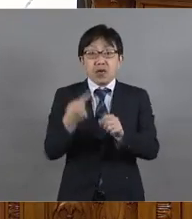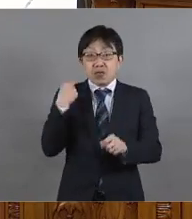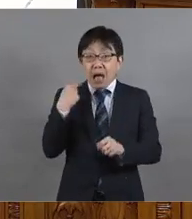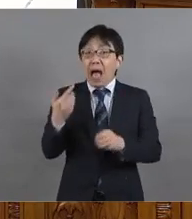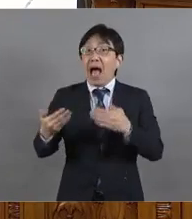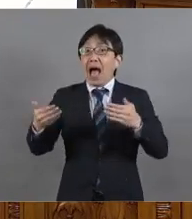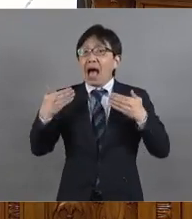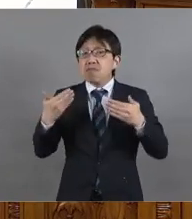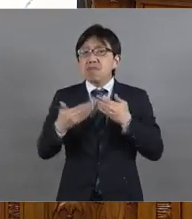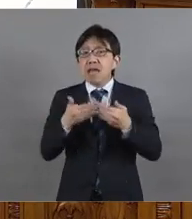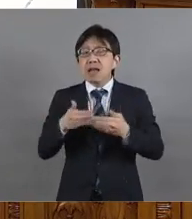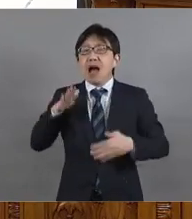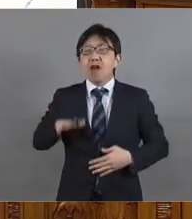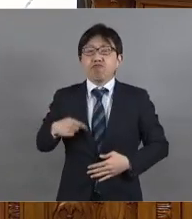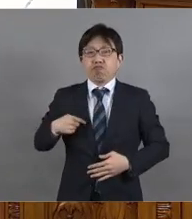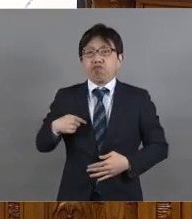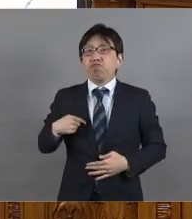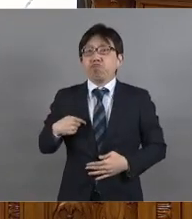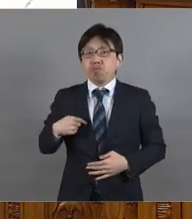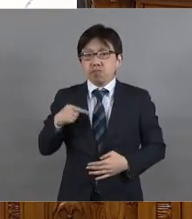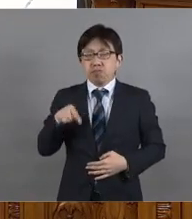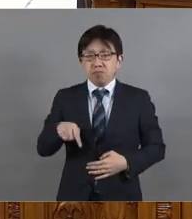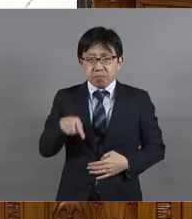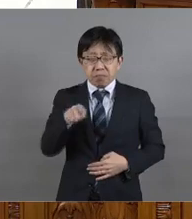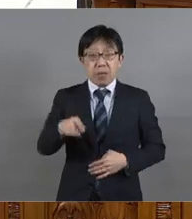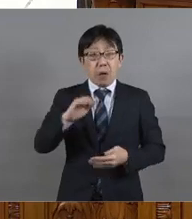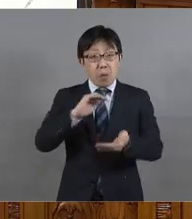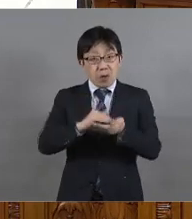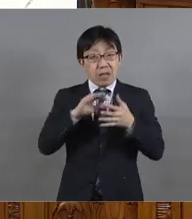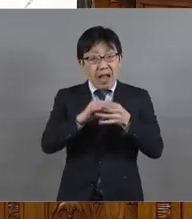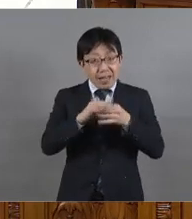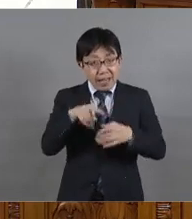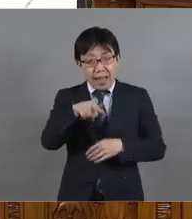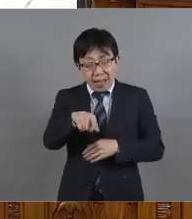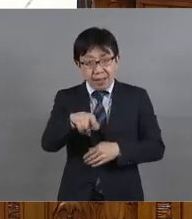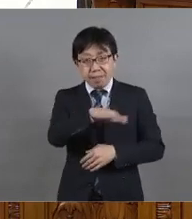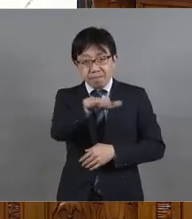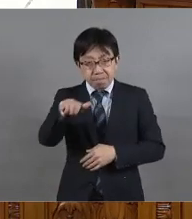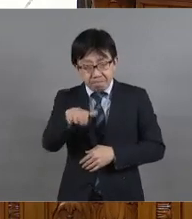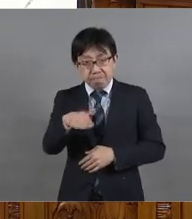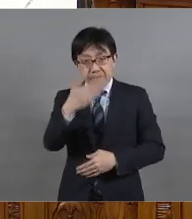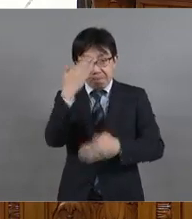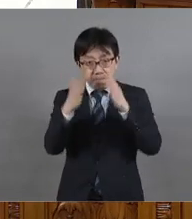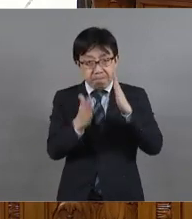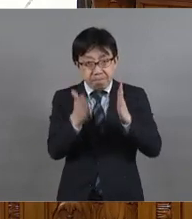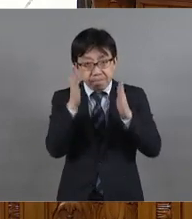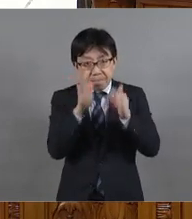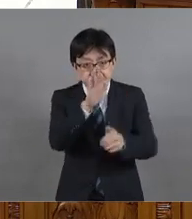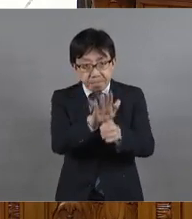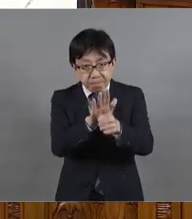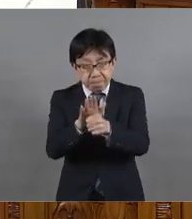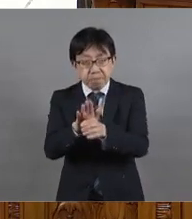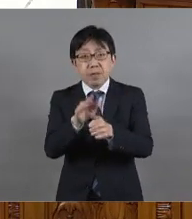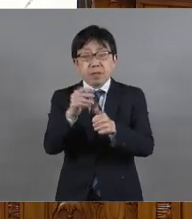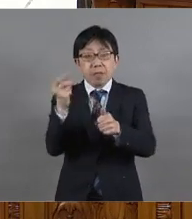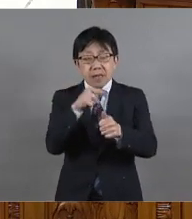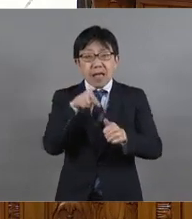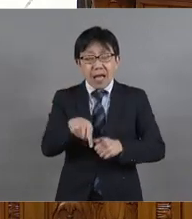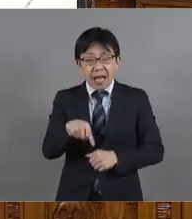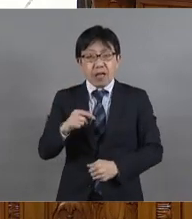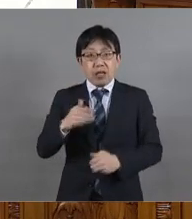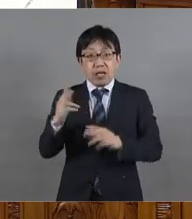経験もふまえいわゆるエッセンシャルワーカーの方々には配慮しつつ低ワークにより出勤者数の7割